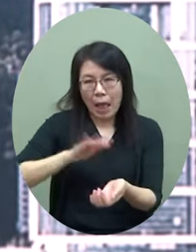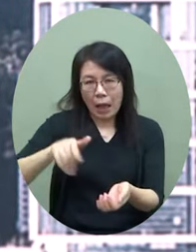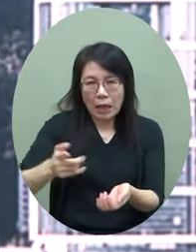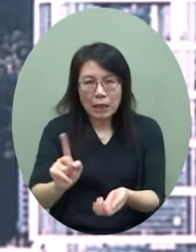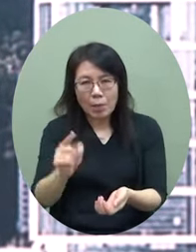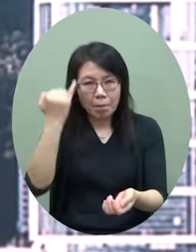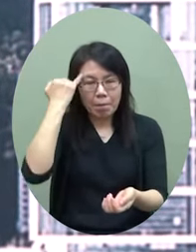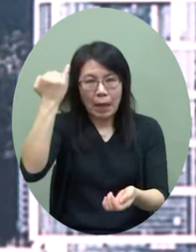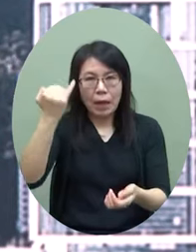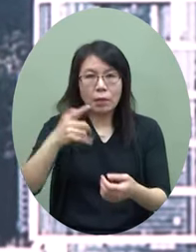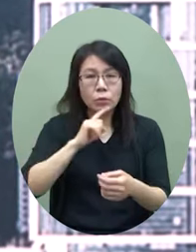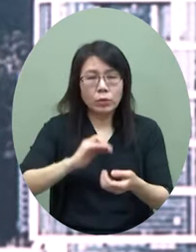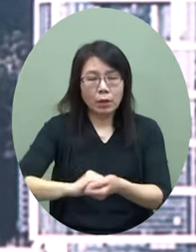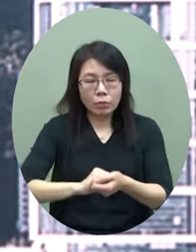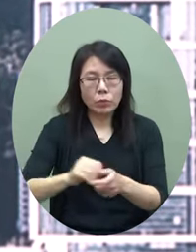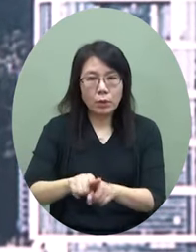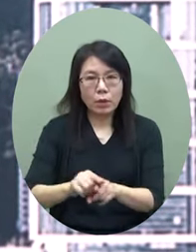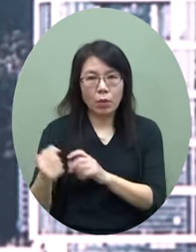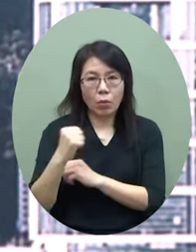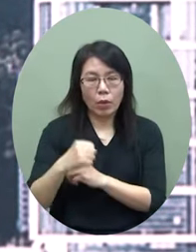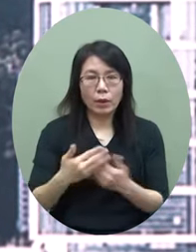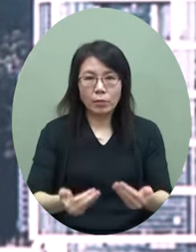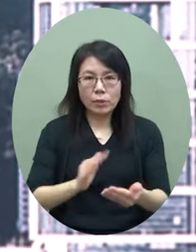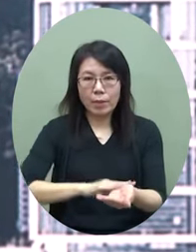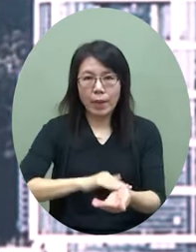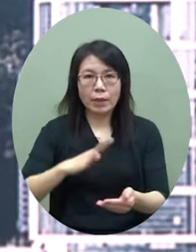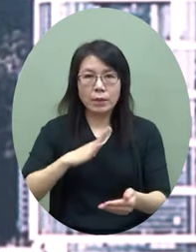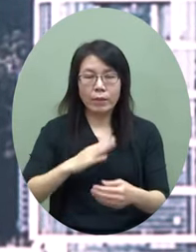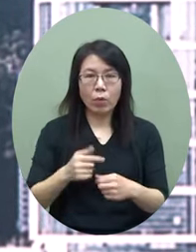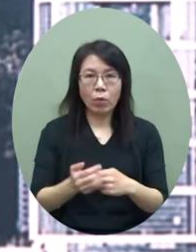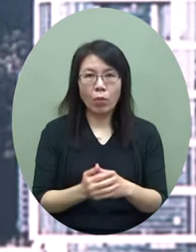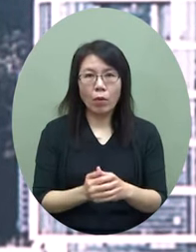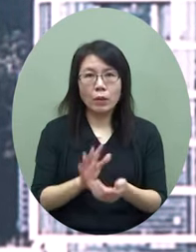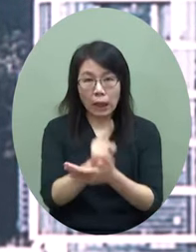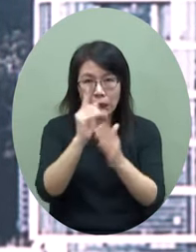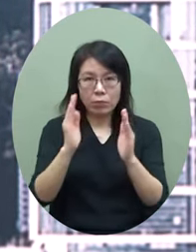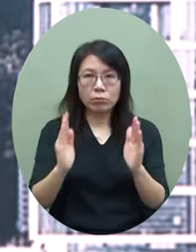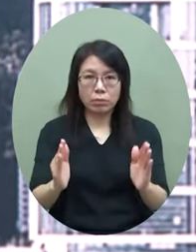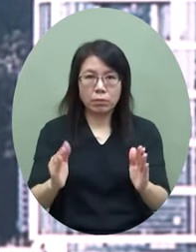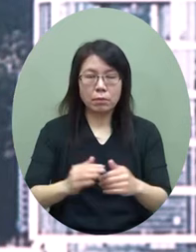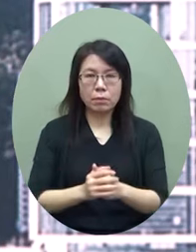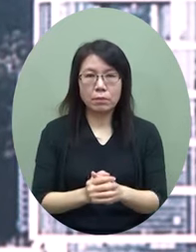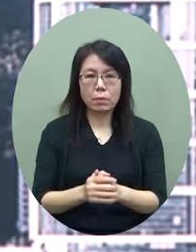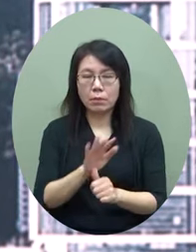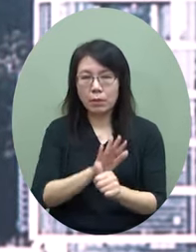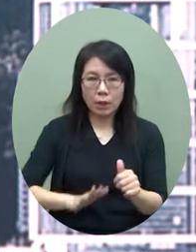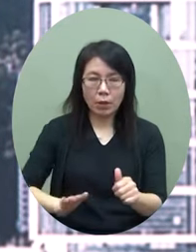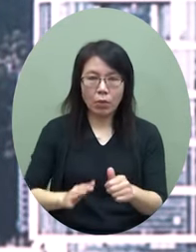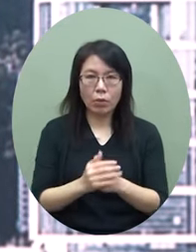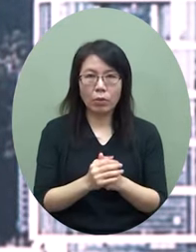共同努力了就在今次的疫情里面大大话话一年受到影响